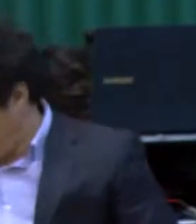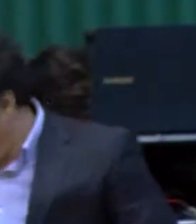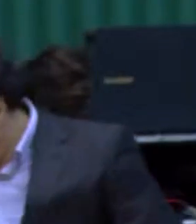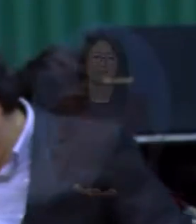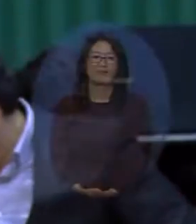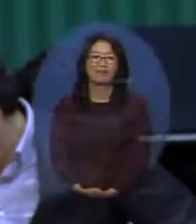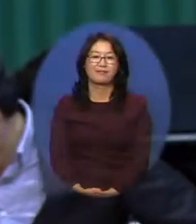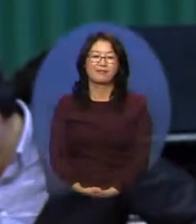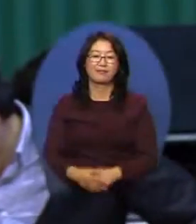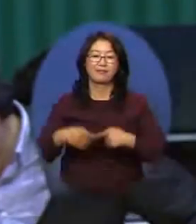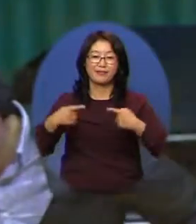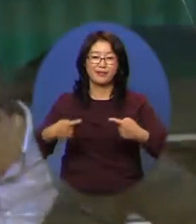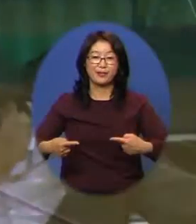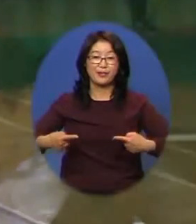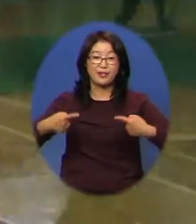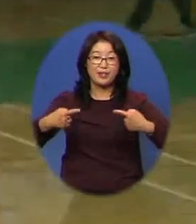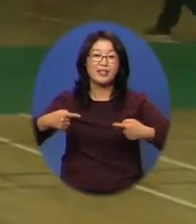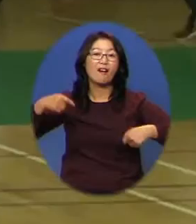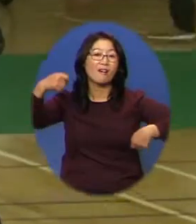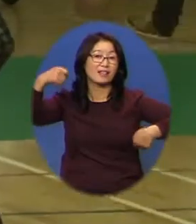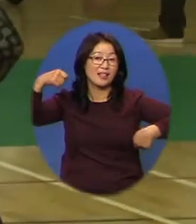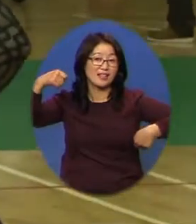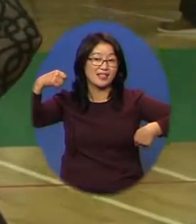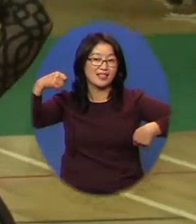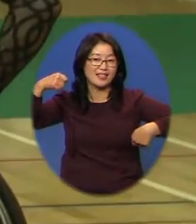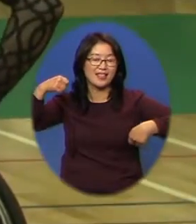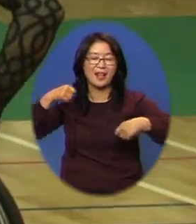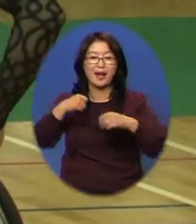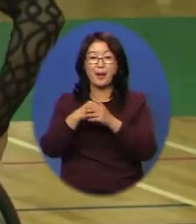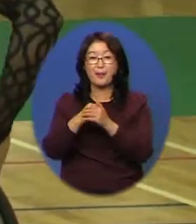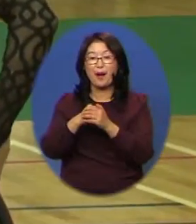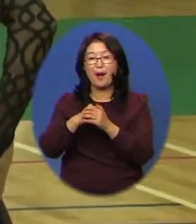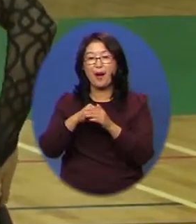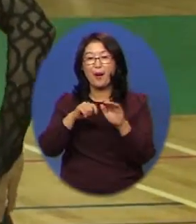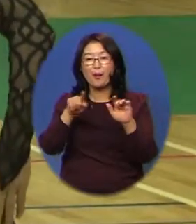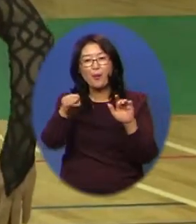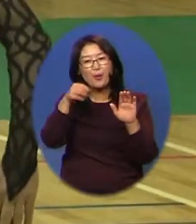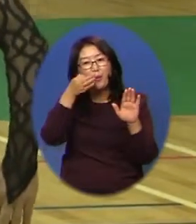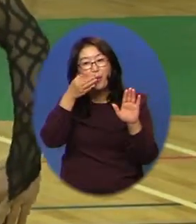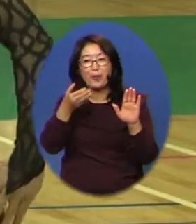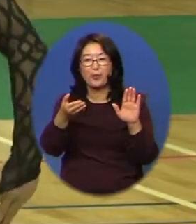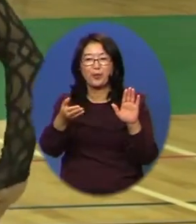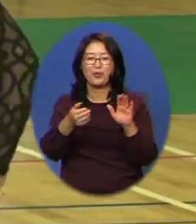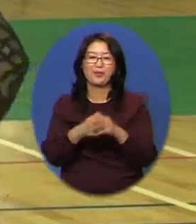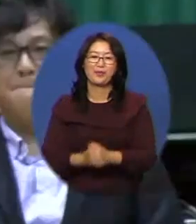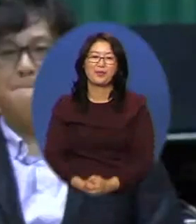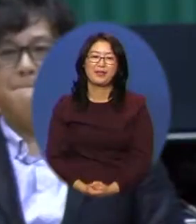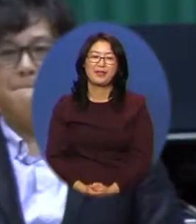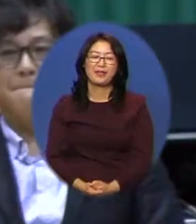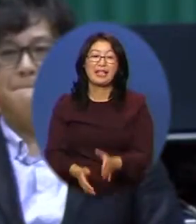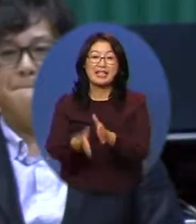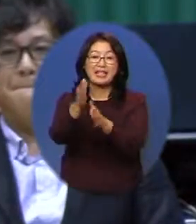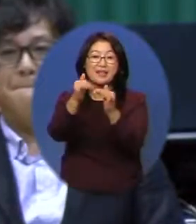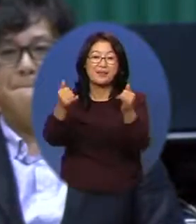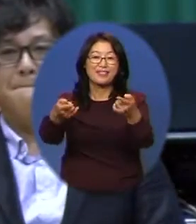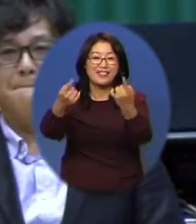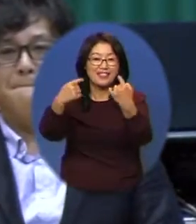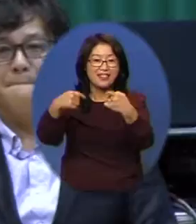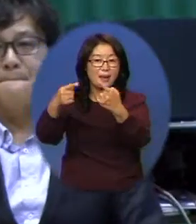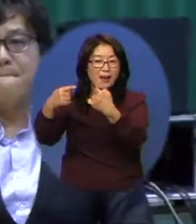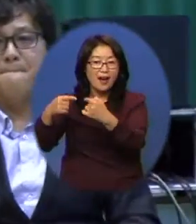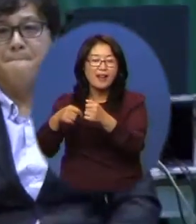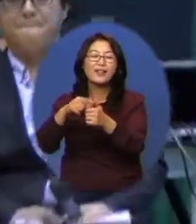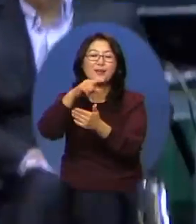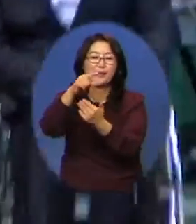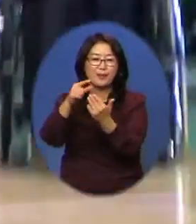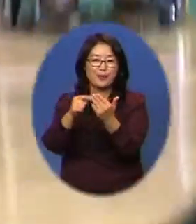휠체어 댄스팀의 스포츠 댄스 공연으로 무대를 정리해주면서 시민참여 프로그램을 준비했는데요.